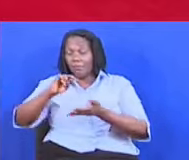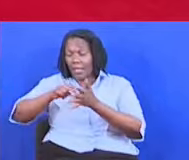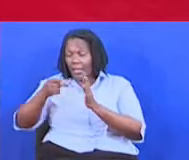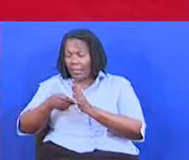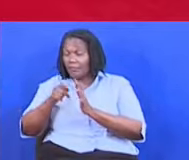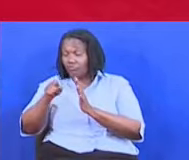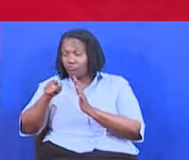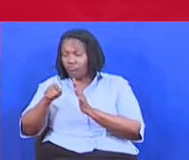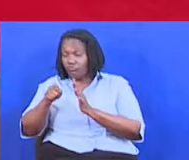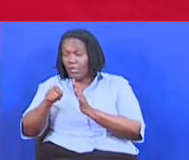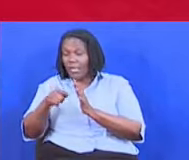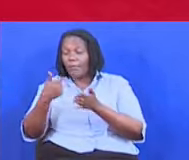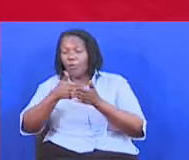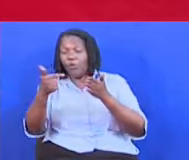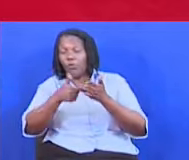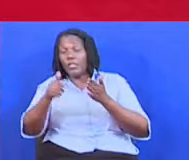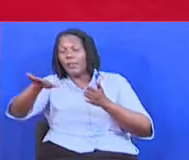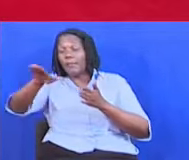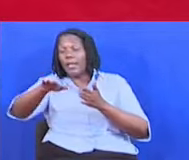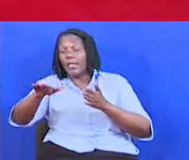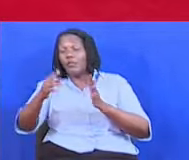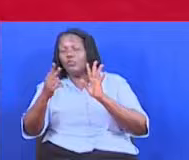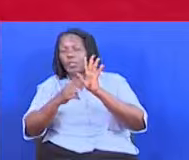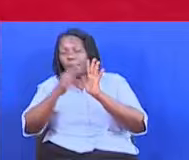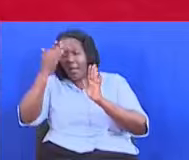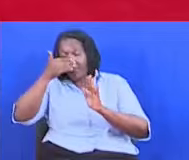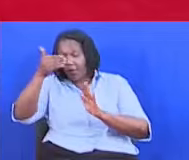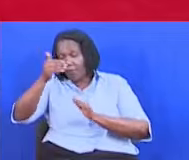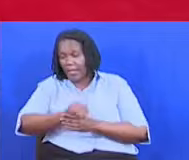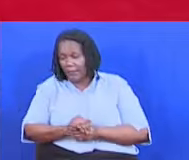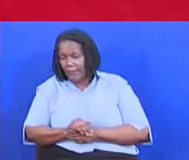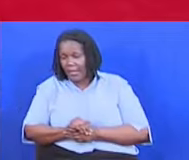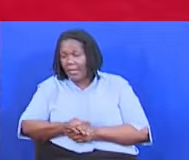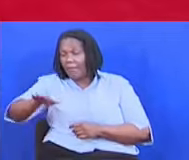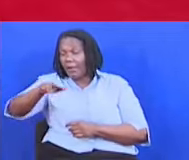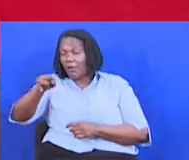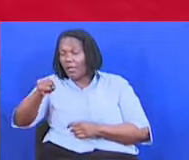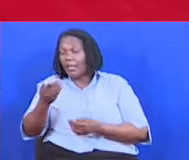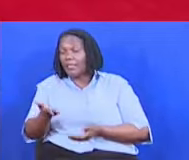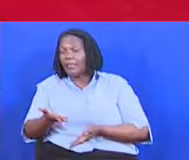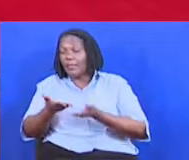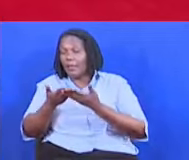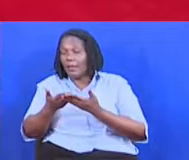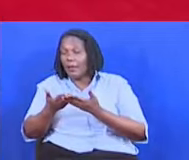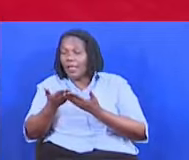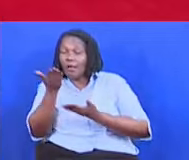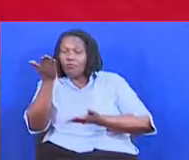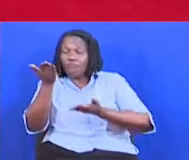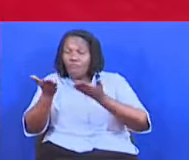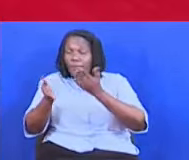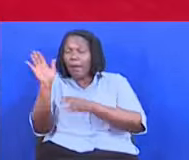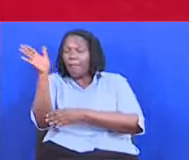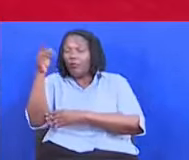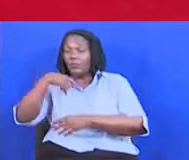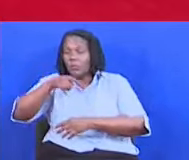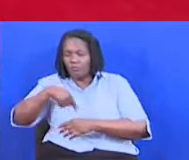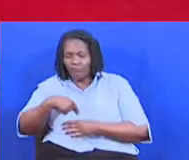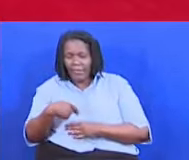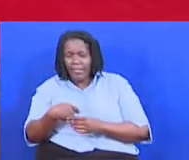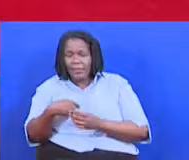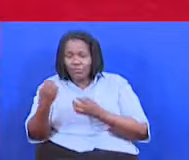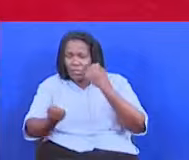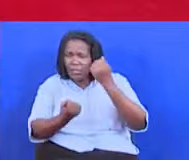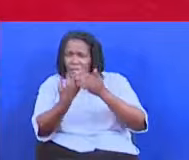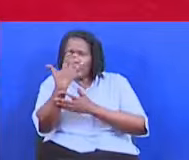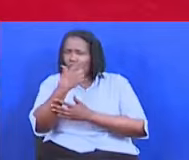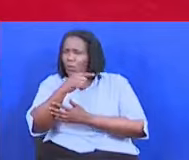maeneo saba ambayo yatatumika pia kwenye kupima balozi zetu. Sasa baada ya kuzindua pale wizarani